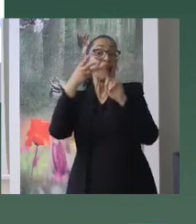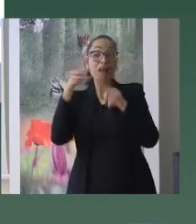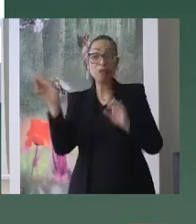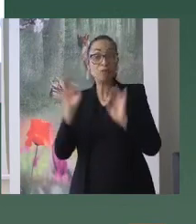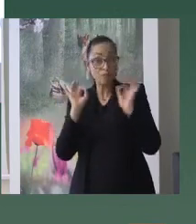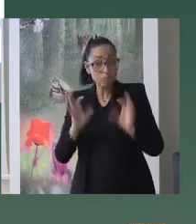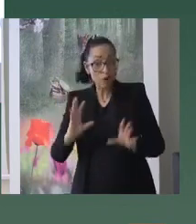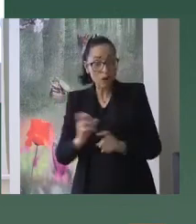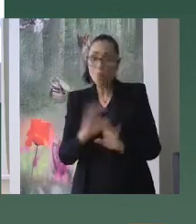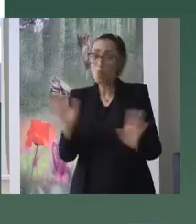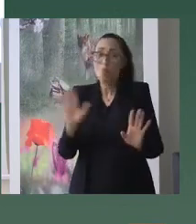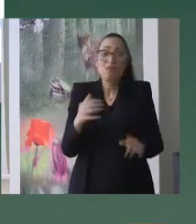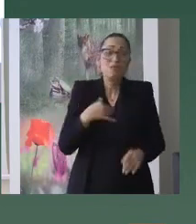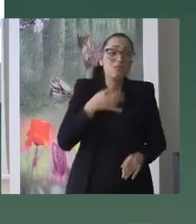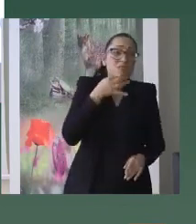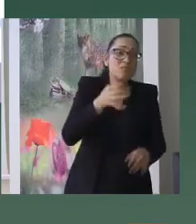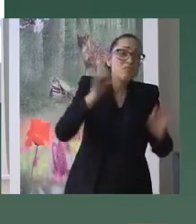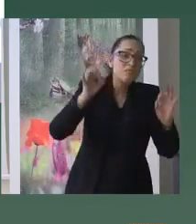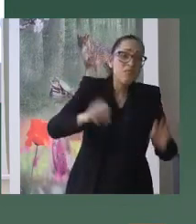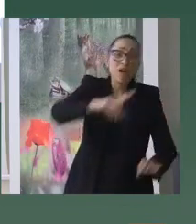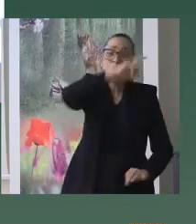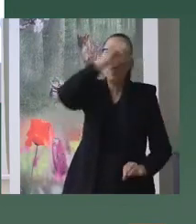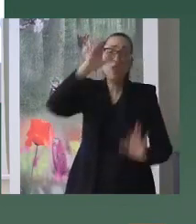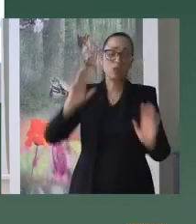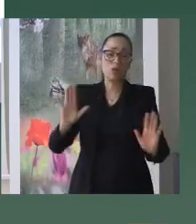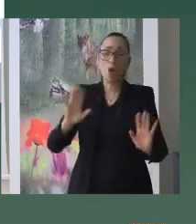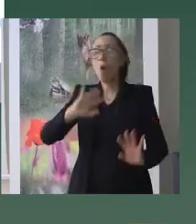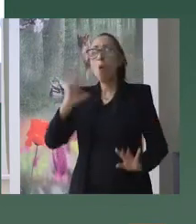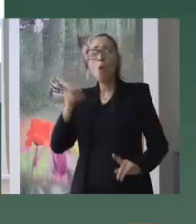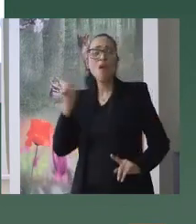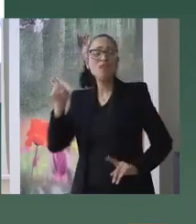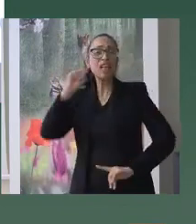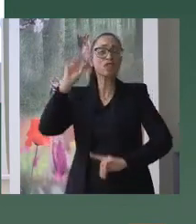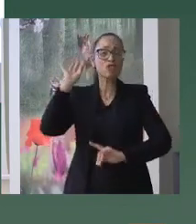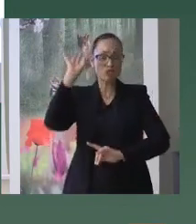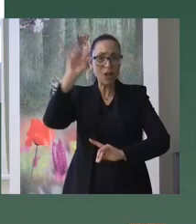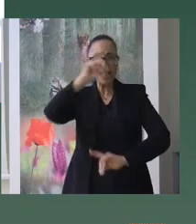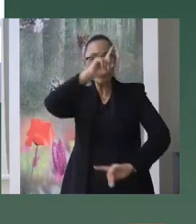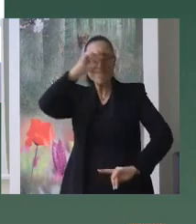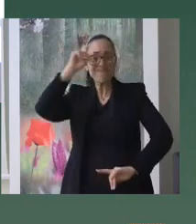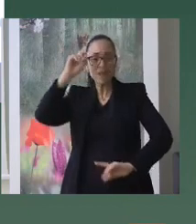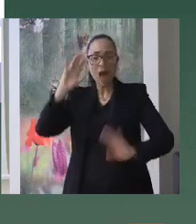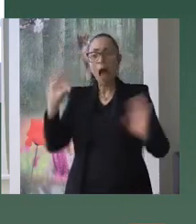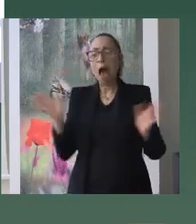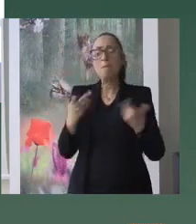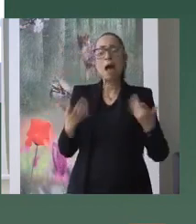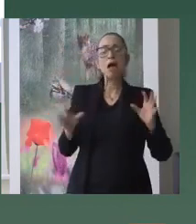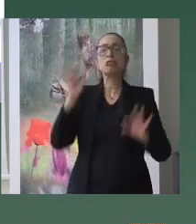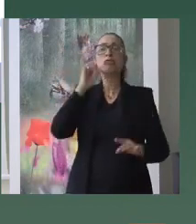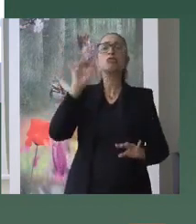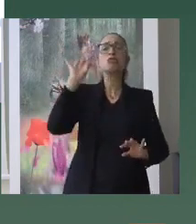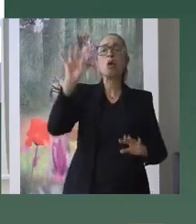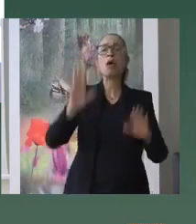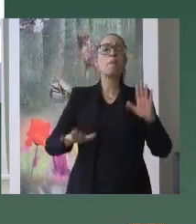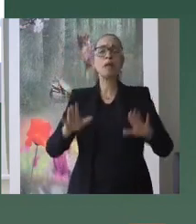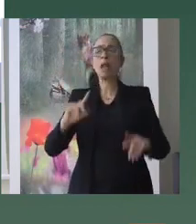Όχι, είναι δύσκολο το 3. Αλλά ξέρετε κάτι, όλοι αυτοί οι στόχοι είναι επιθετικοί, γιατί αν είναι στόχοι μέτριοι,